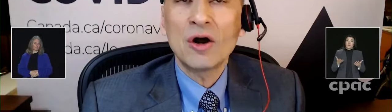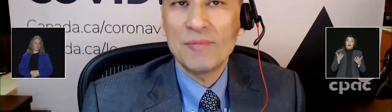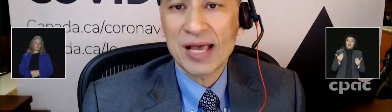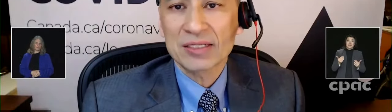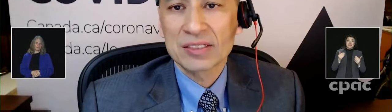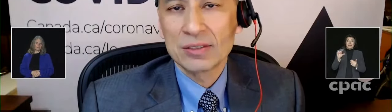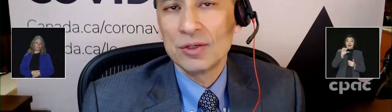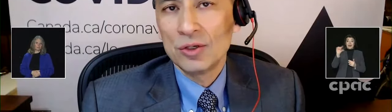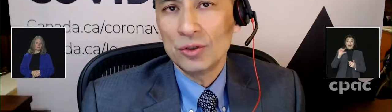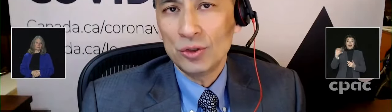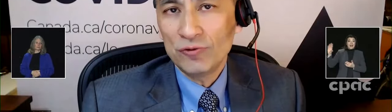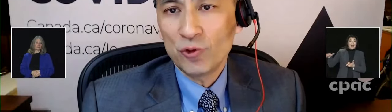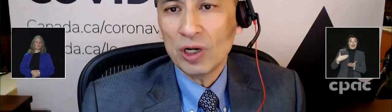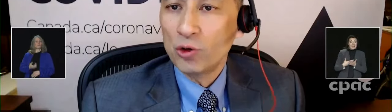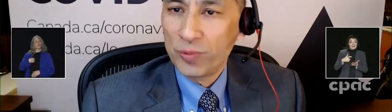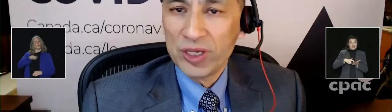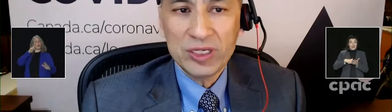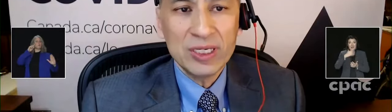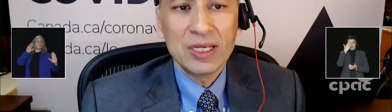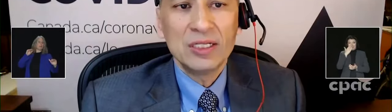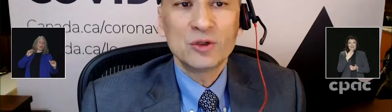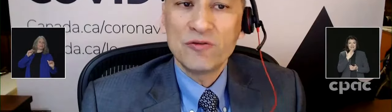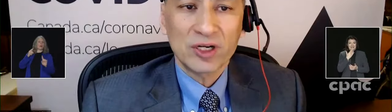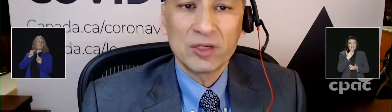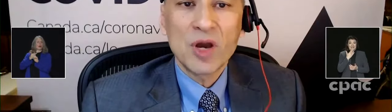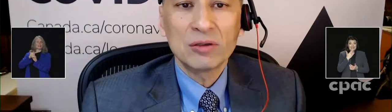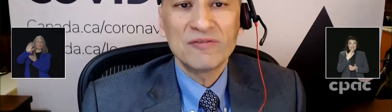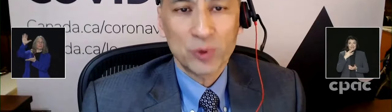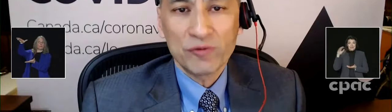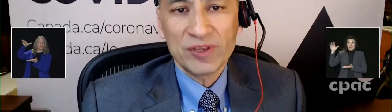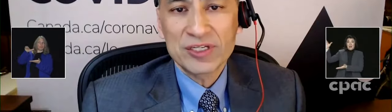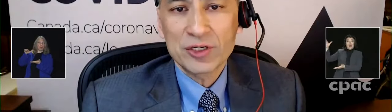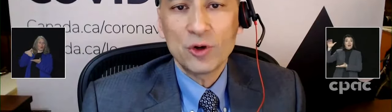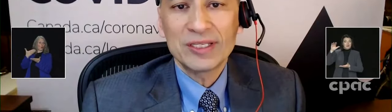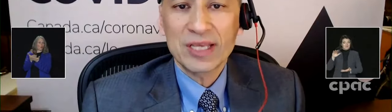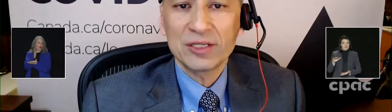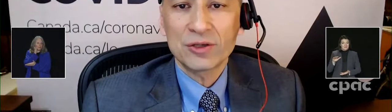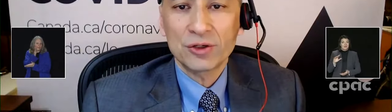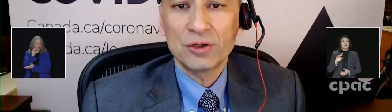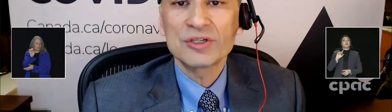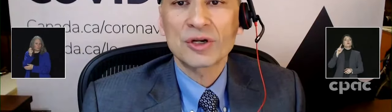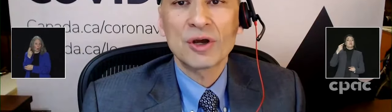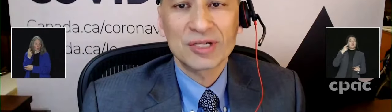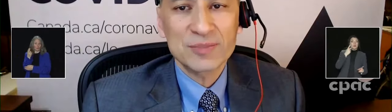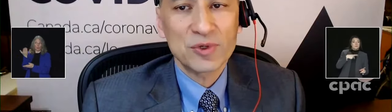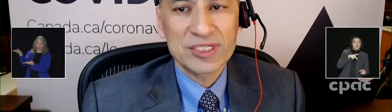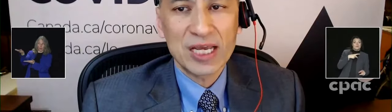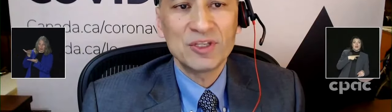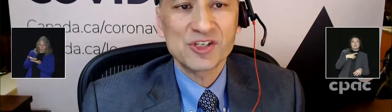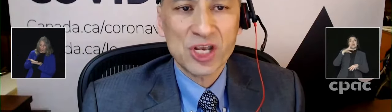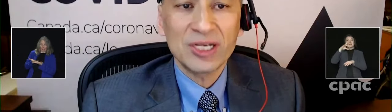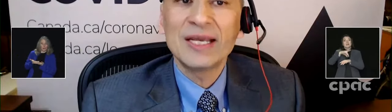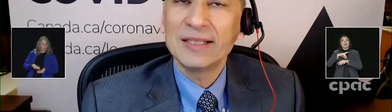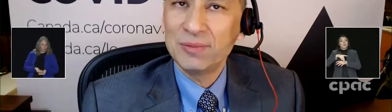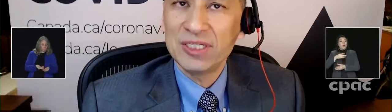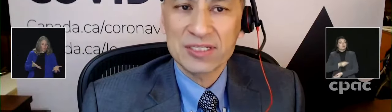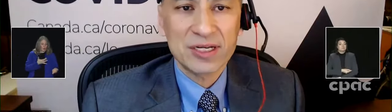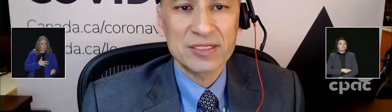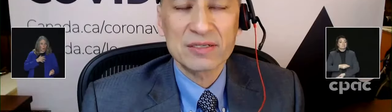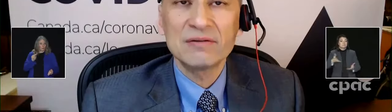Canada en mars. Une fois au pays, les gouvernements provinciaux et territoriaux seront responsables de